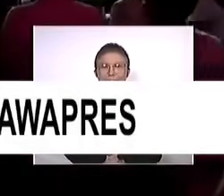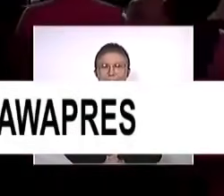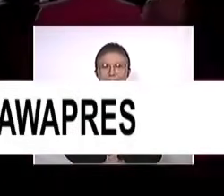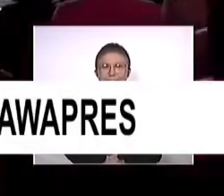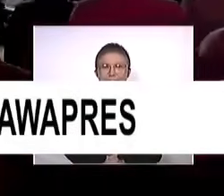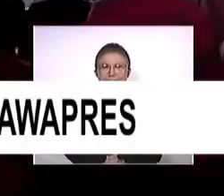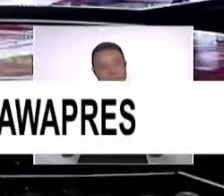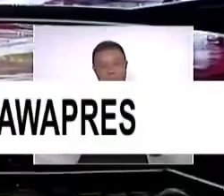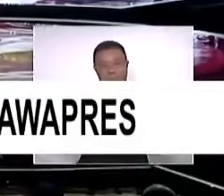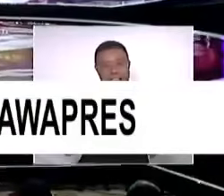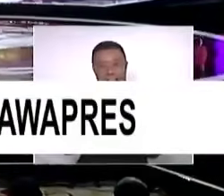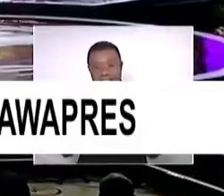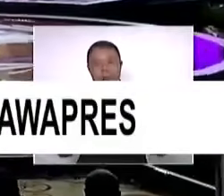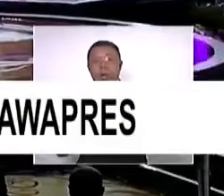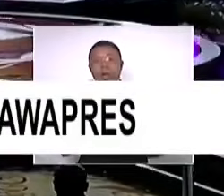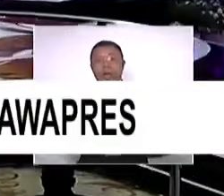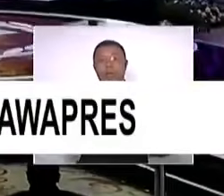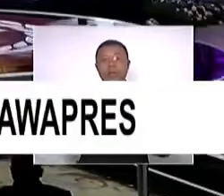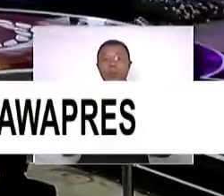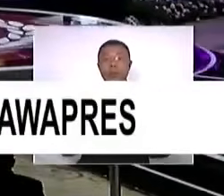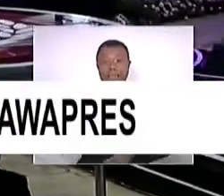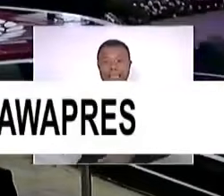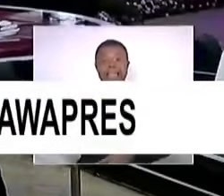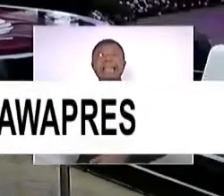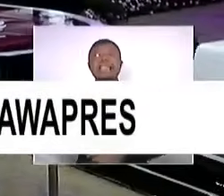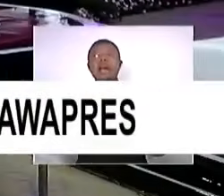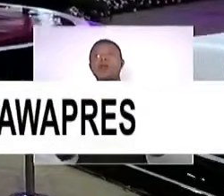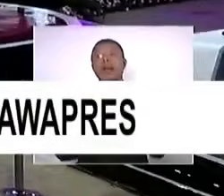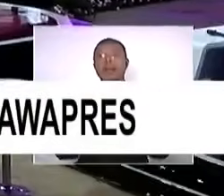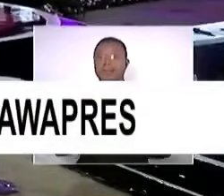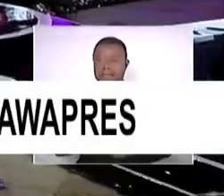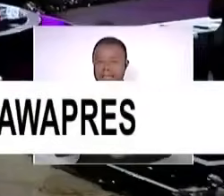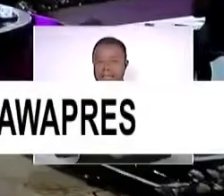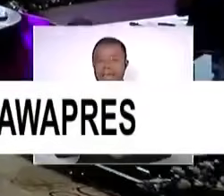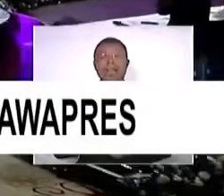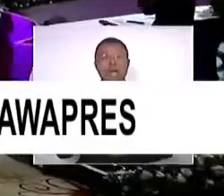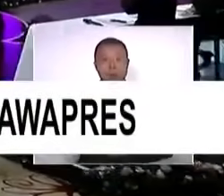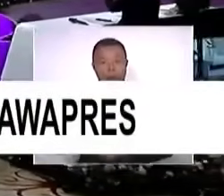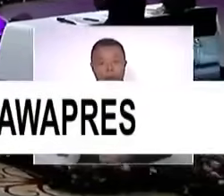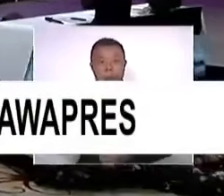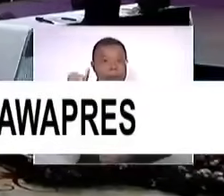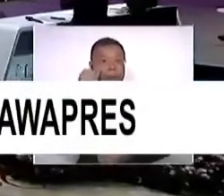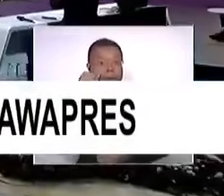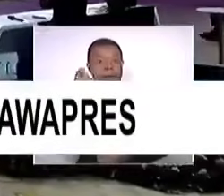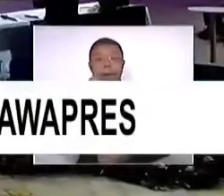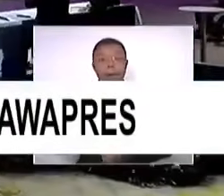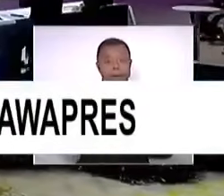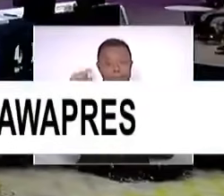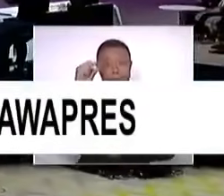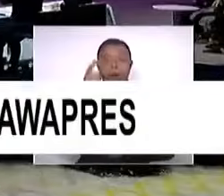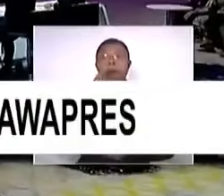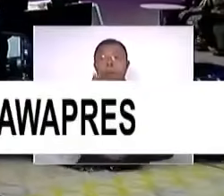punya kelebihan-kelebihan yang terpendam yang tidak disampaikan dan ketahuan ketika debat dan saya ee menilai bahwa apa yang